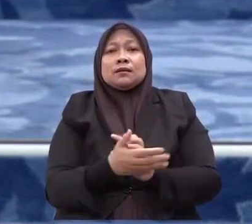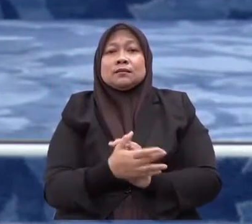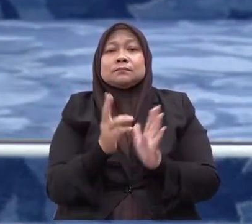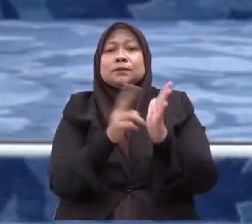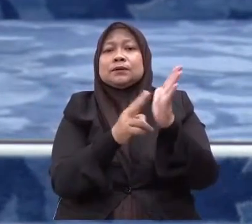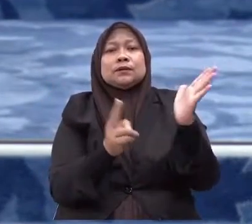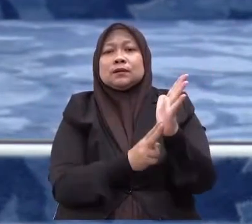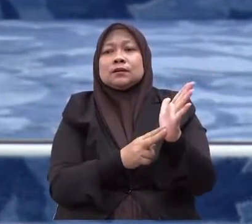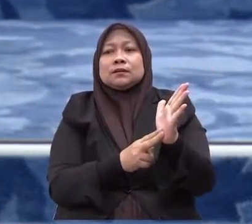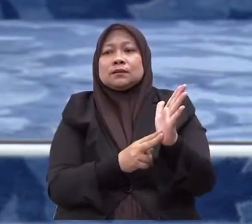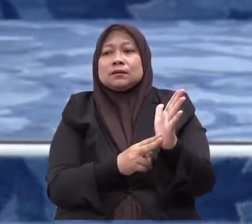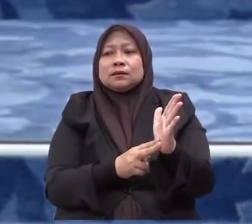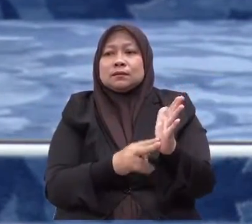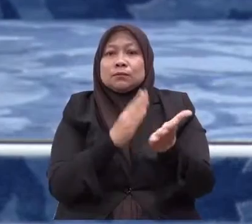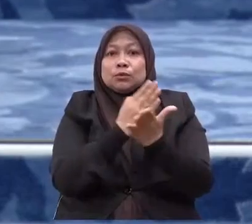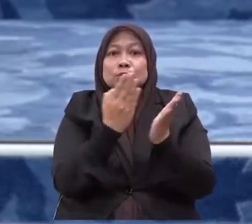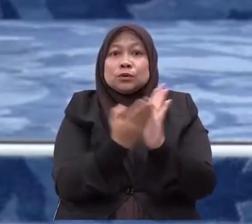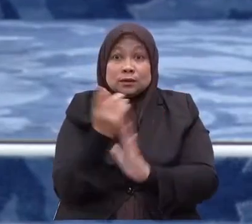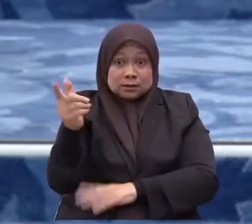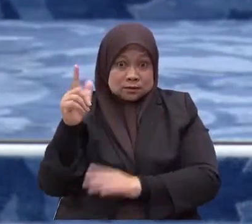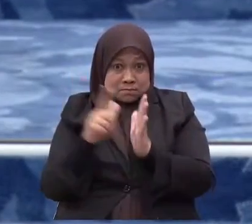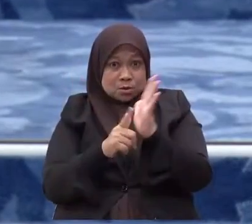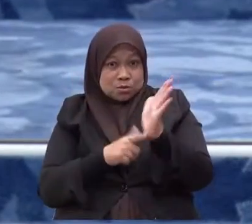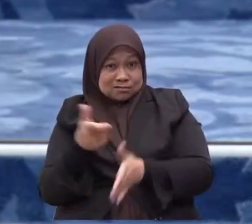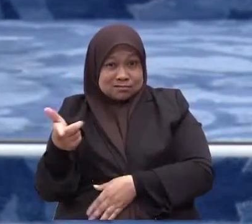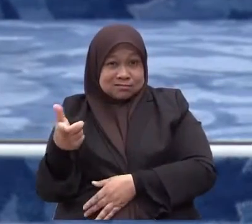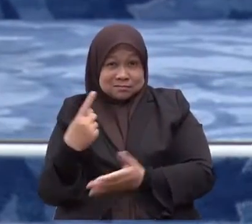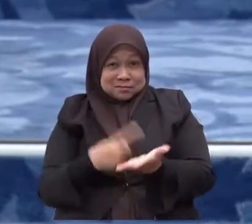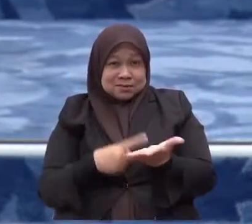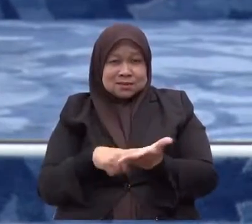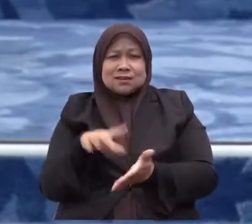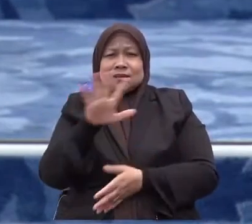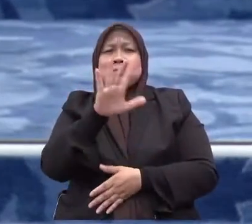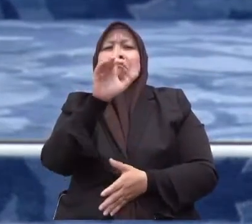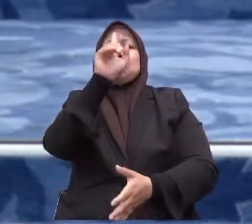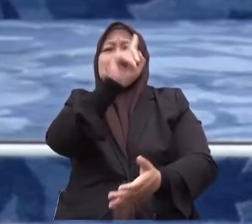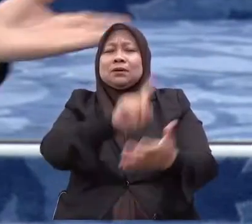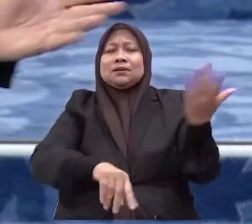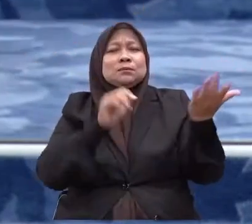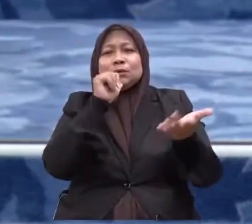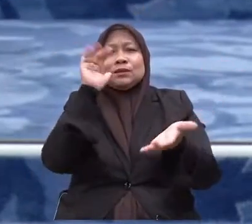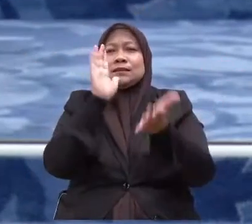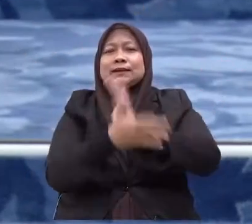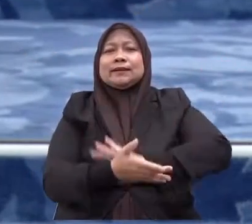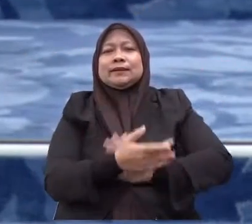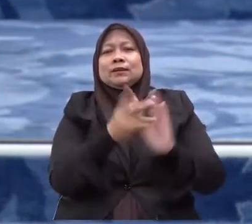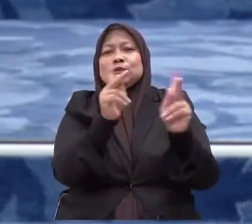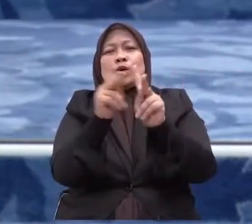peraturan mana peruntukan mana dia pincang samar-samar begini